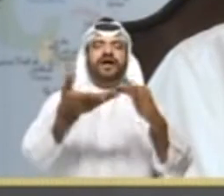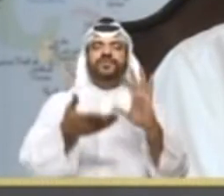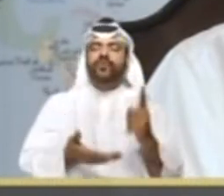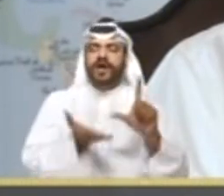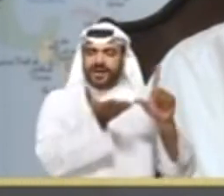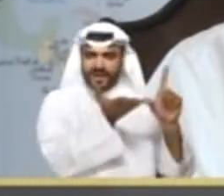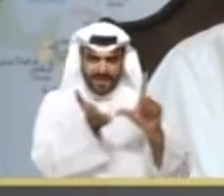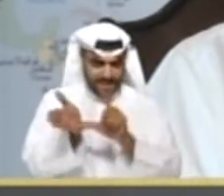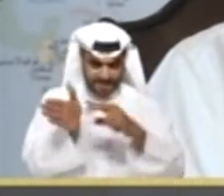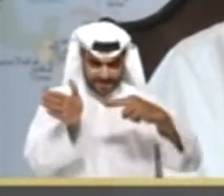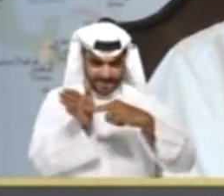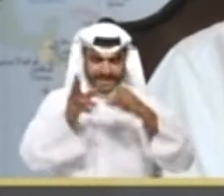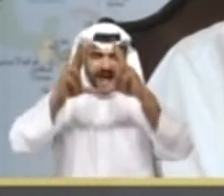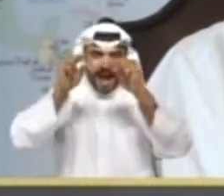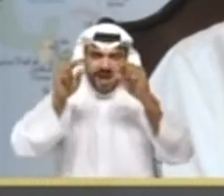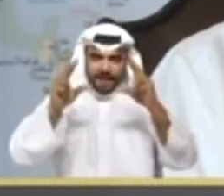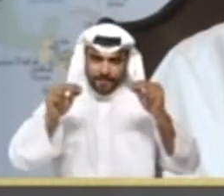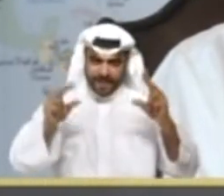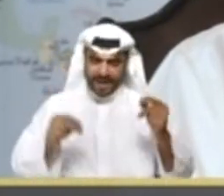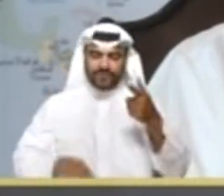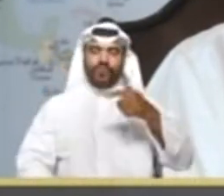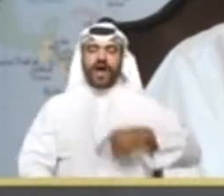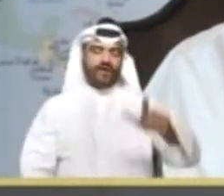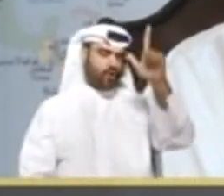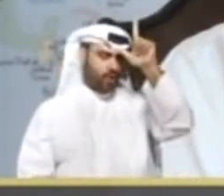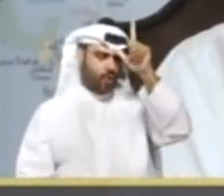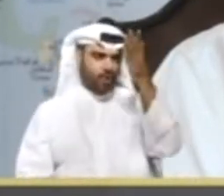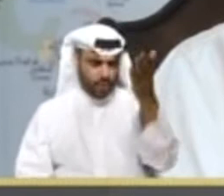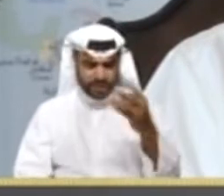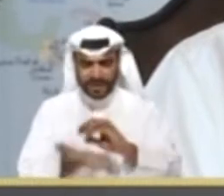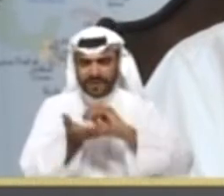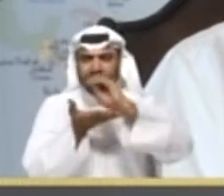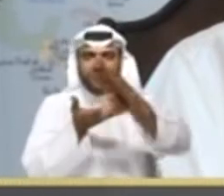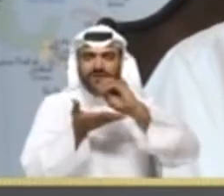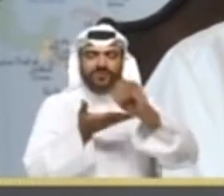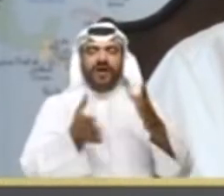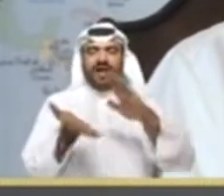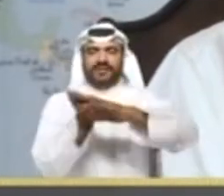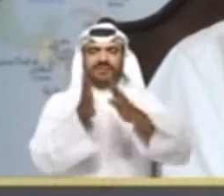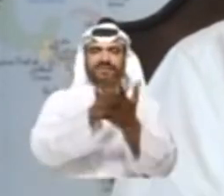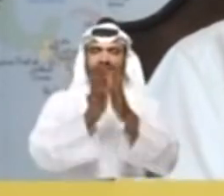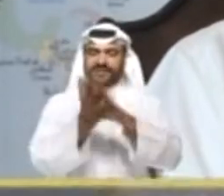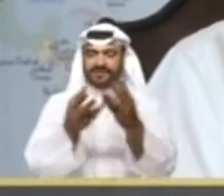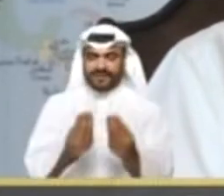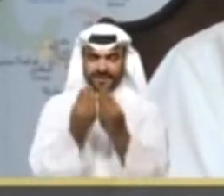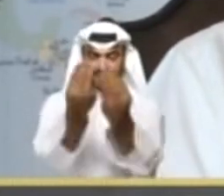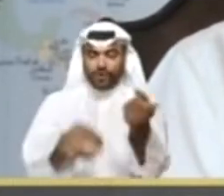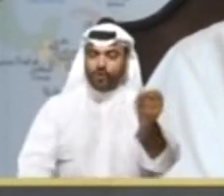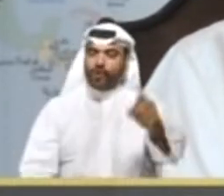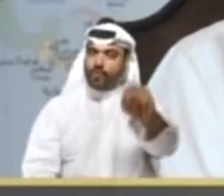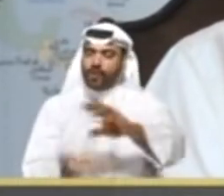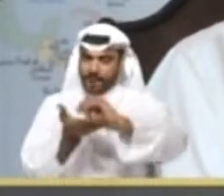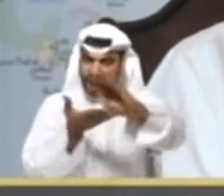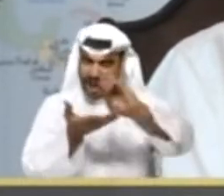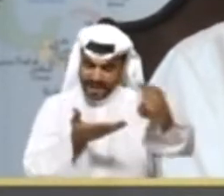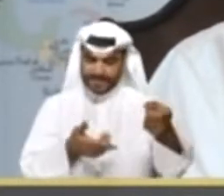السوريين في لبنان وفي الأردن، قاعدين نقدم لهم عن طريق الخبز، توفير الخبز يوميا،